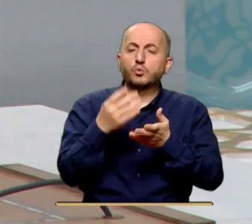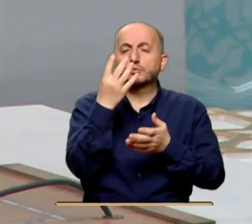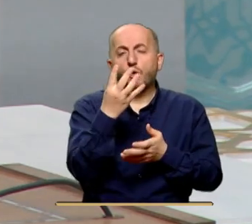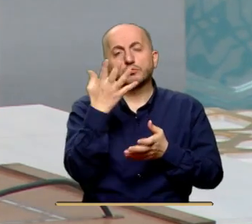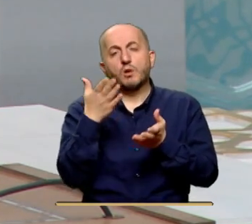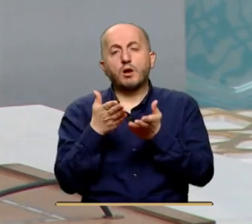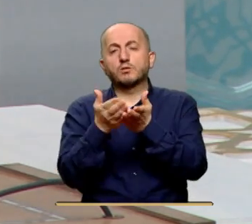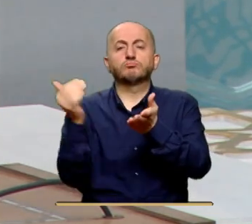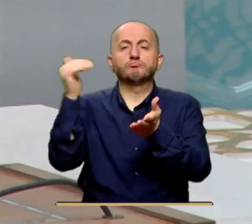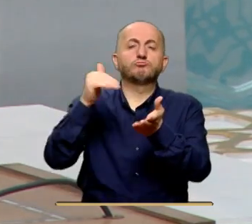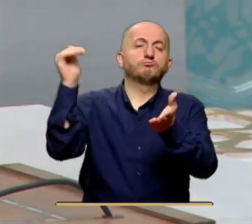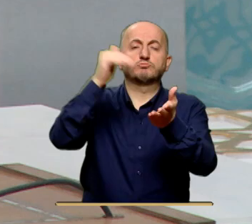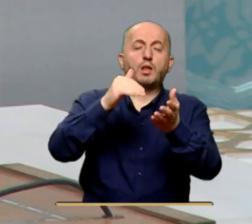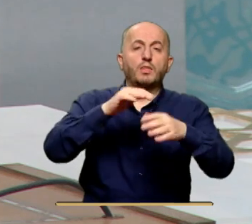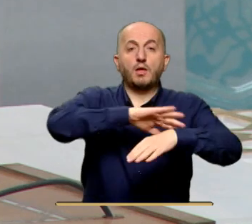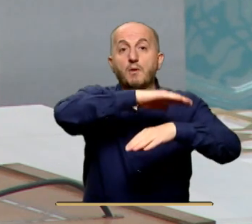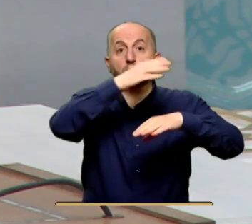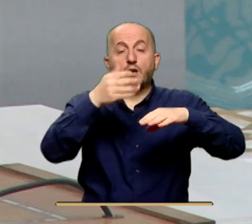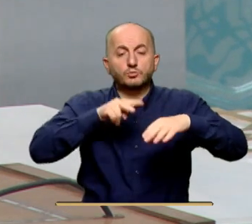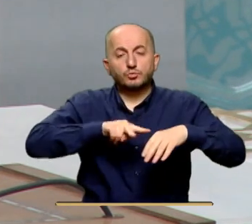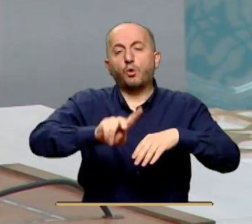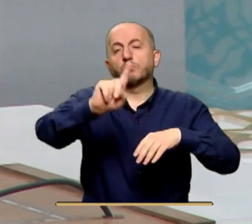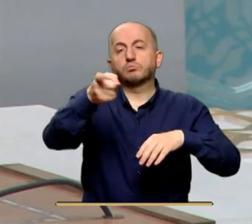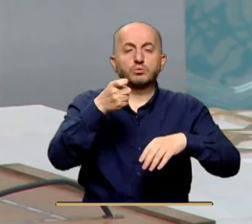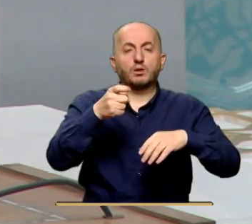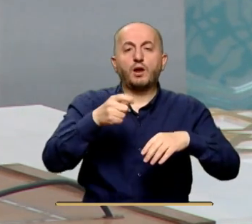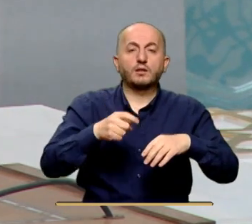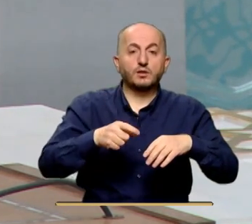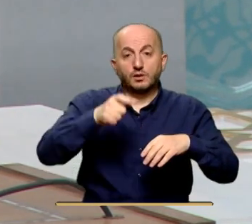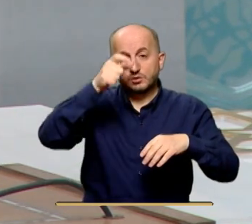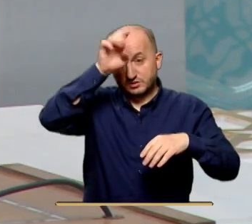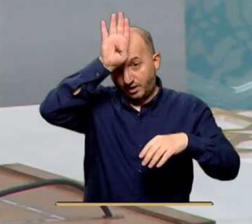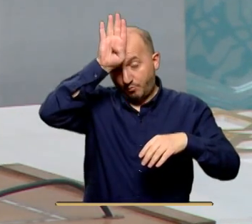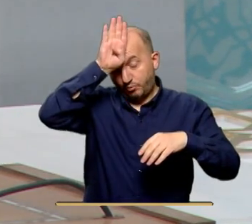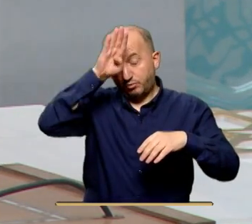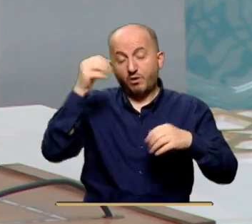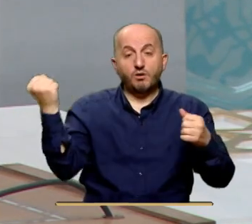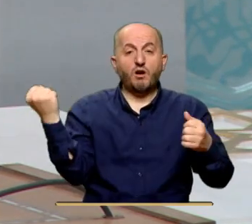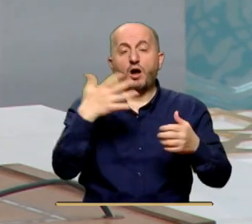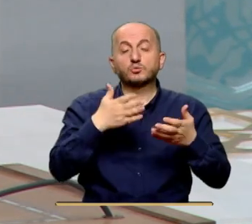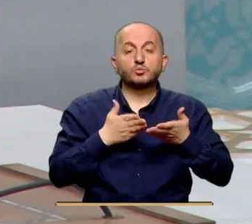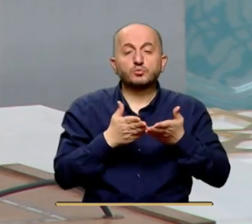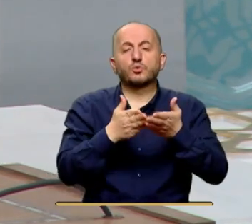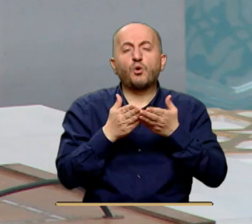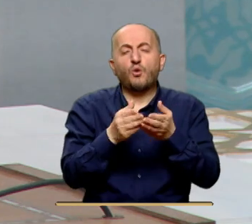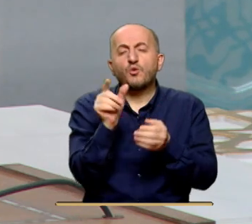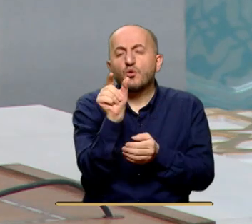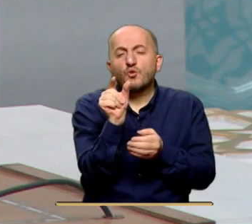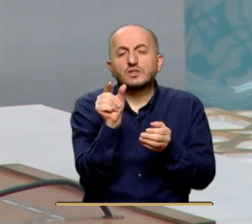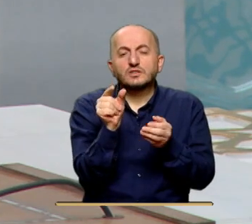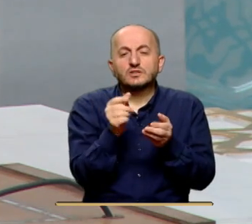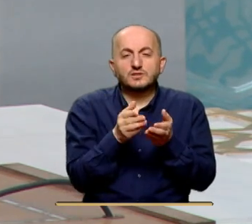beşi. Tepeden yol bularak geçmek için Marmara'ya, kaç donanmayla sarmış ufacık bir